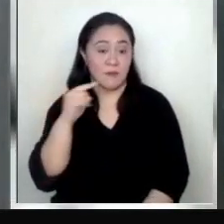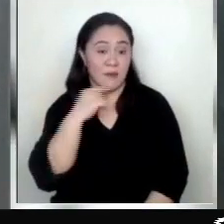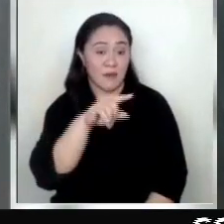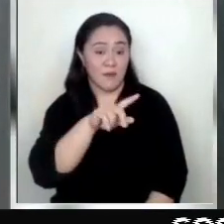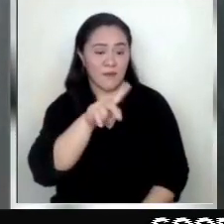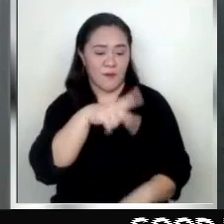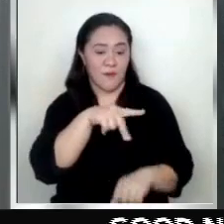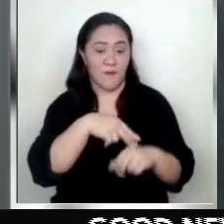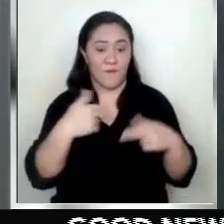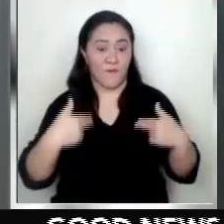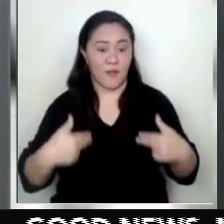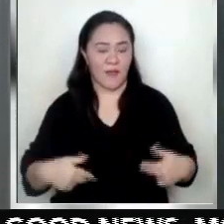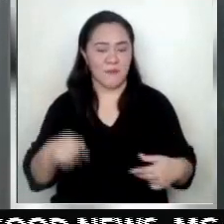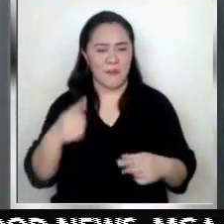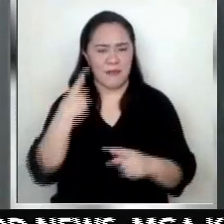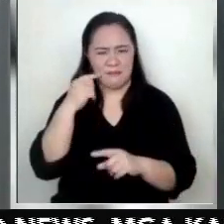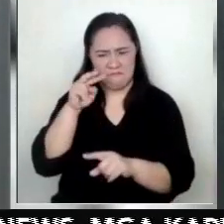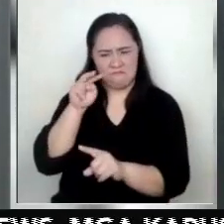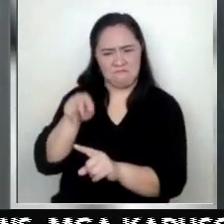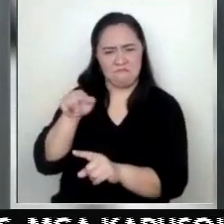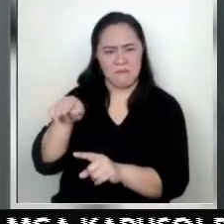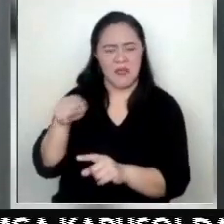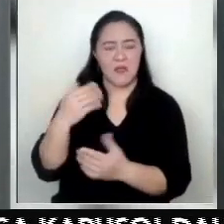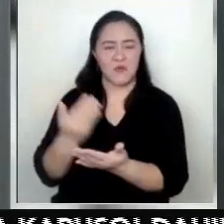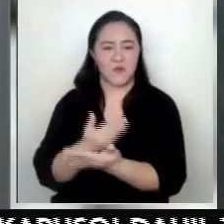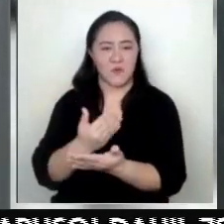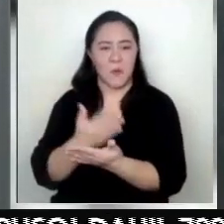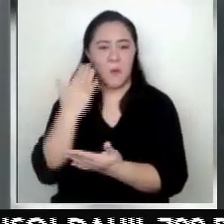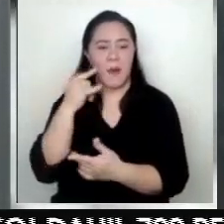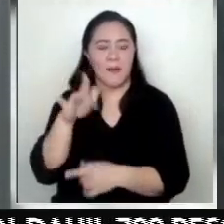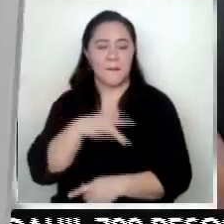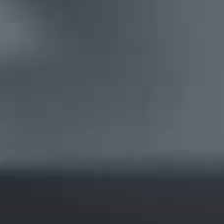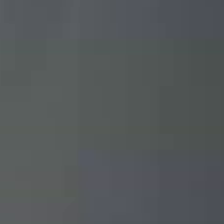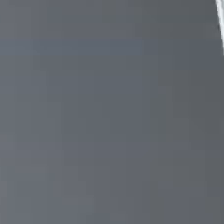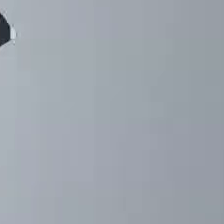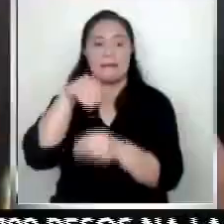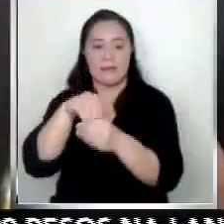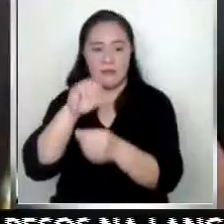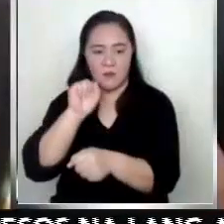titingan din ang anggulong inside job nakatutok si Joseph